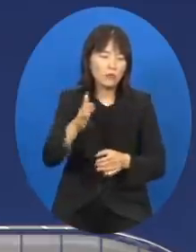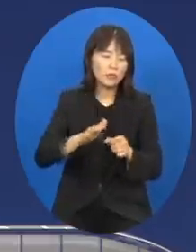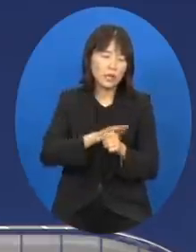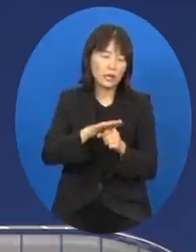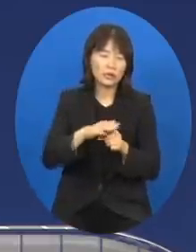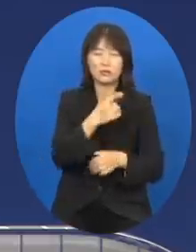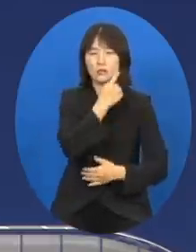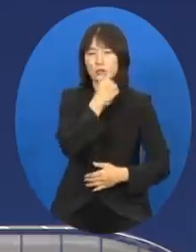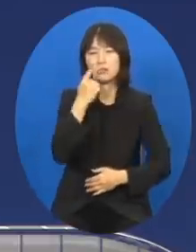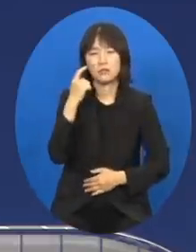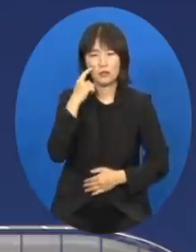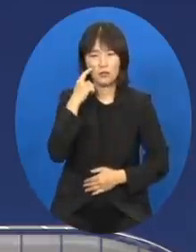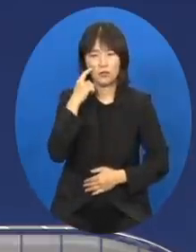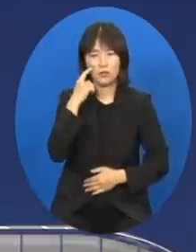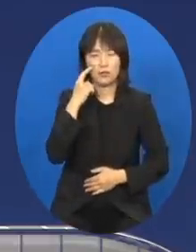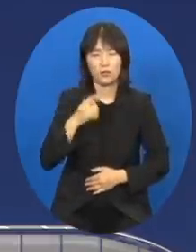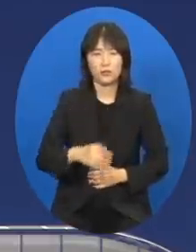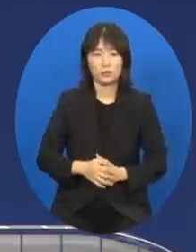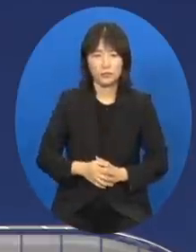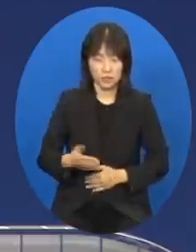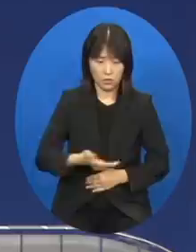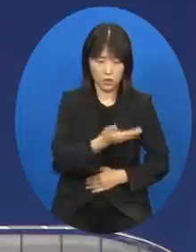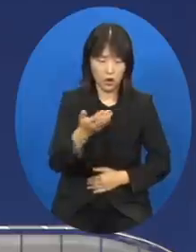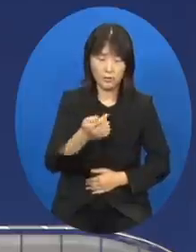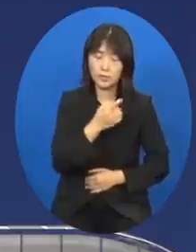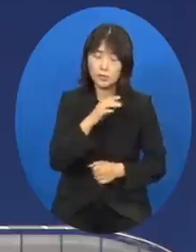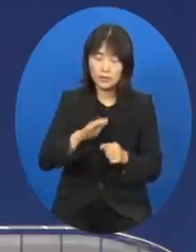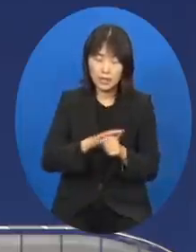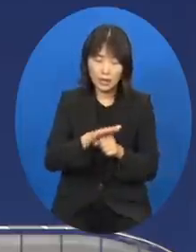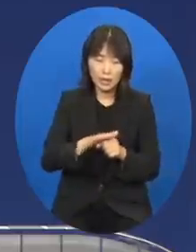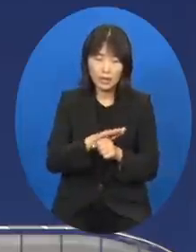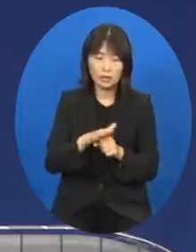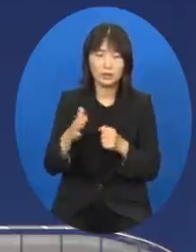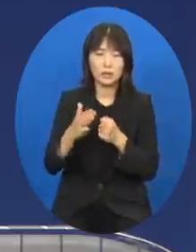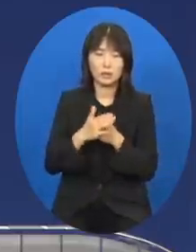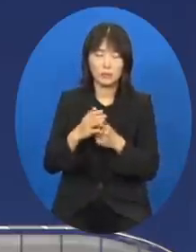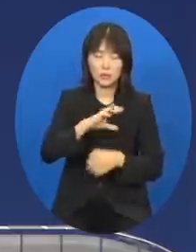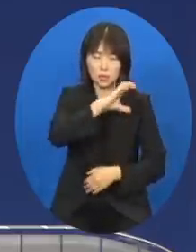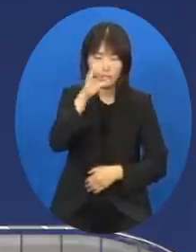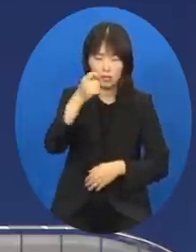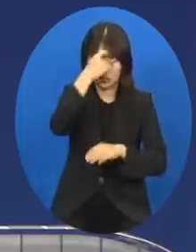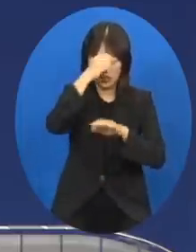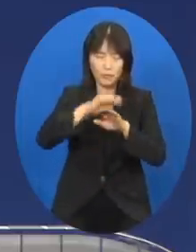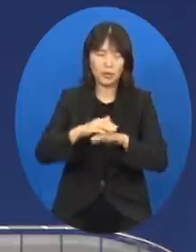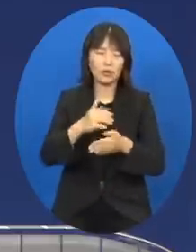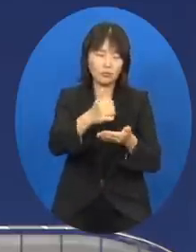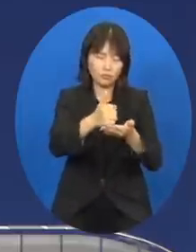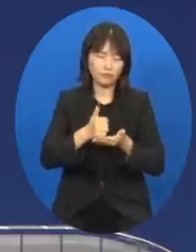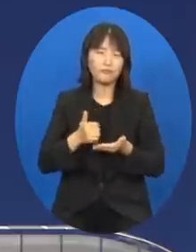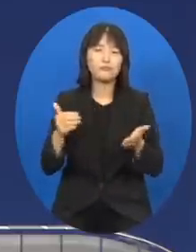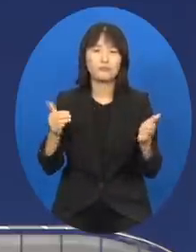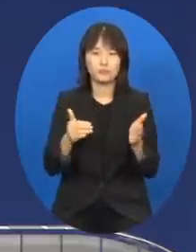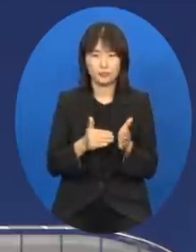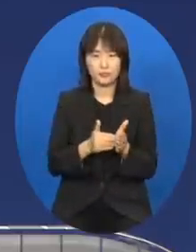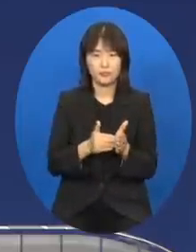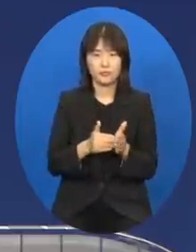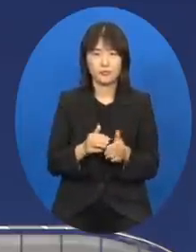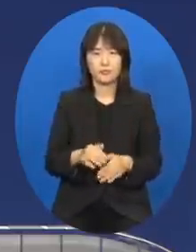증거예요. 여러분을 사랑하시니까 성탄절 예배에 초대한 거죠.